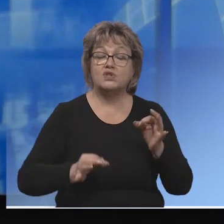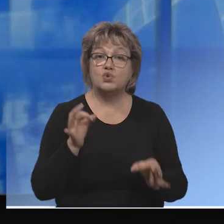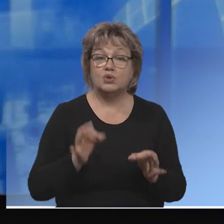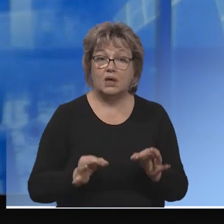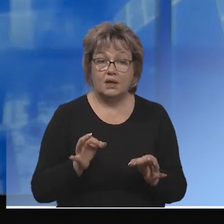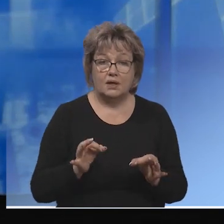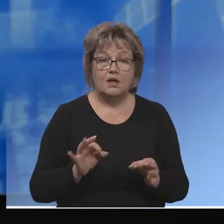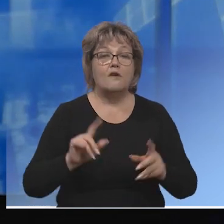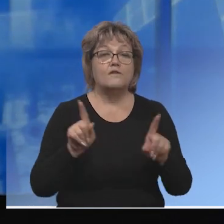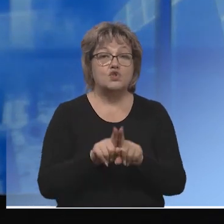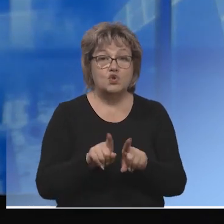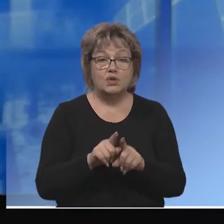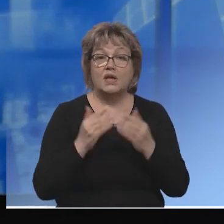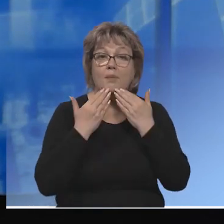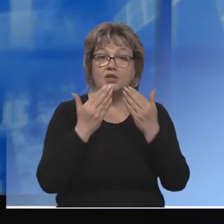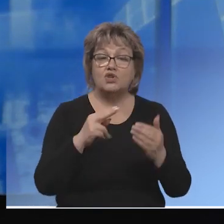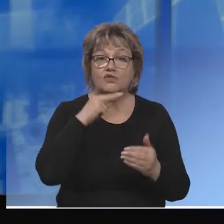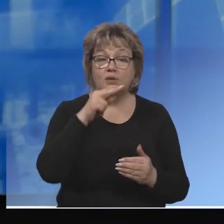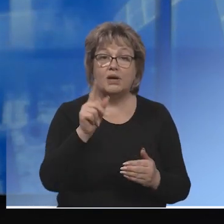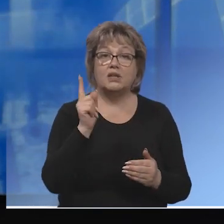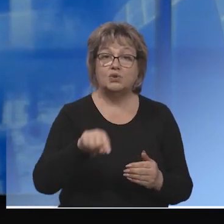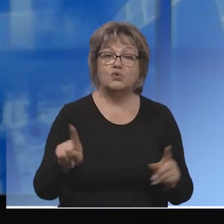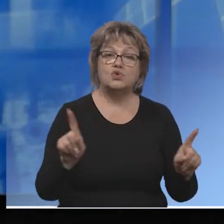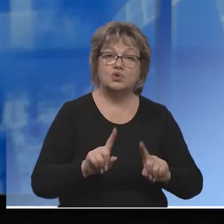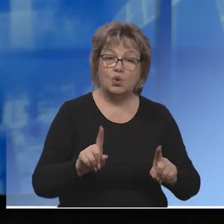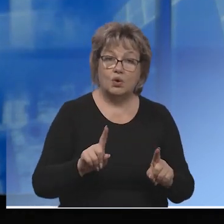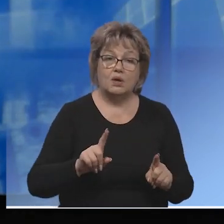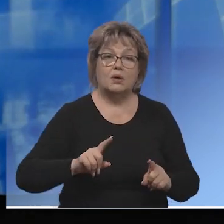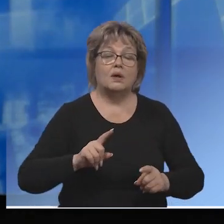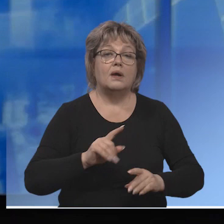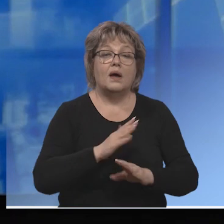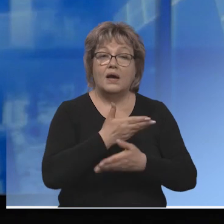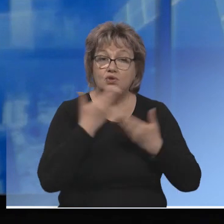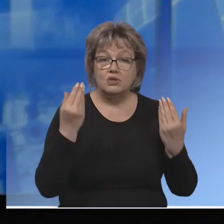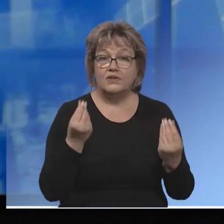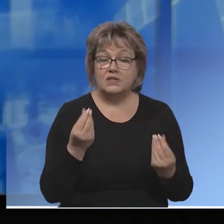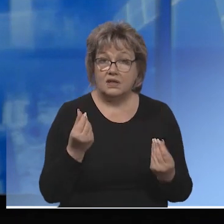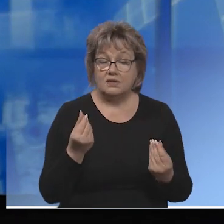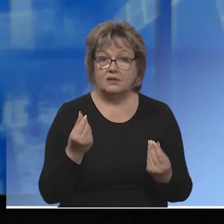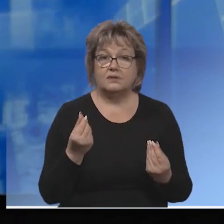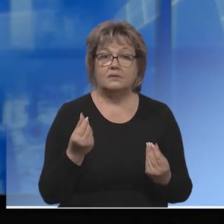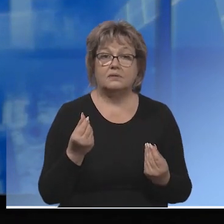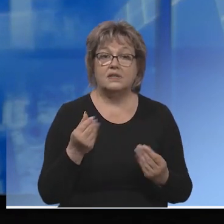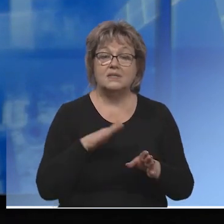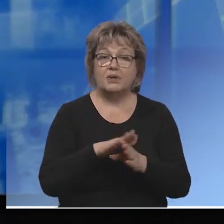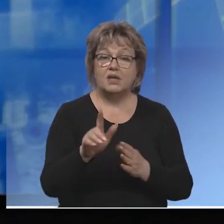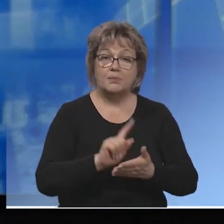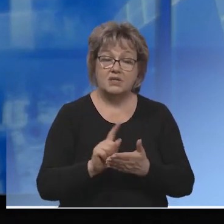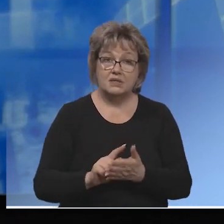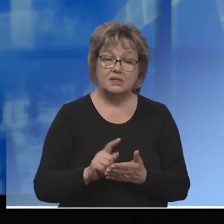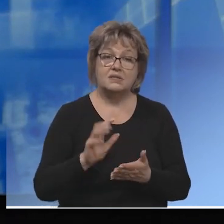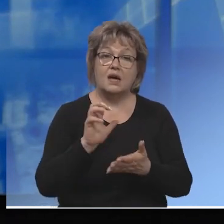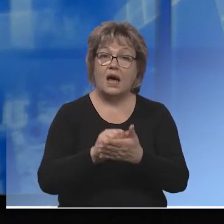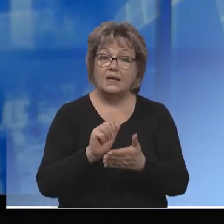суда, все-таки обращали внимание на то, что не отсутствие денежных средств и невозможность исполнения обязательств